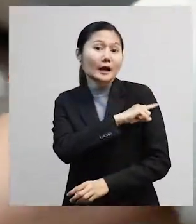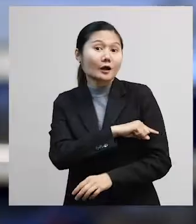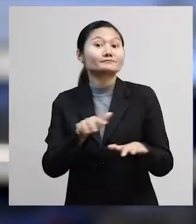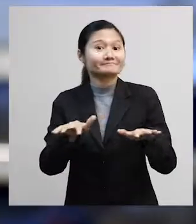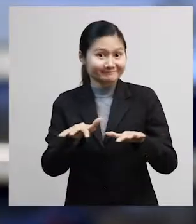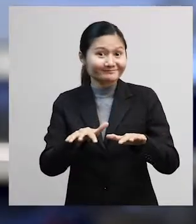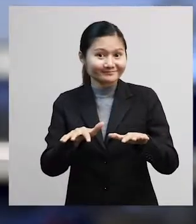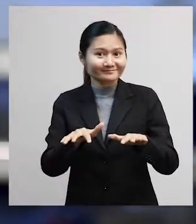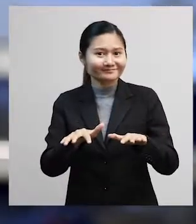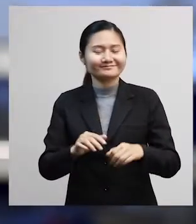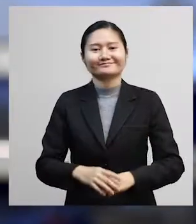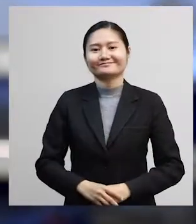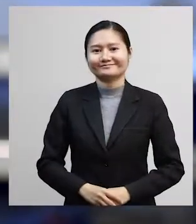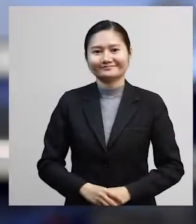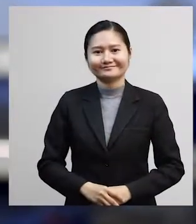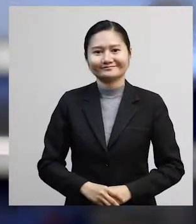ค่ะ